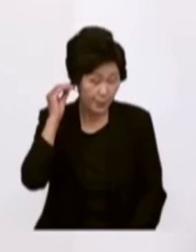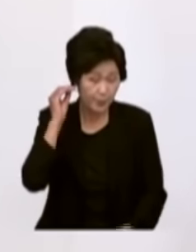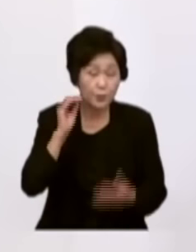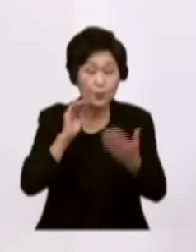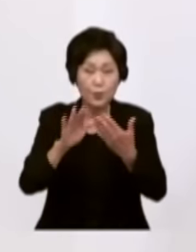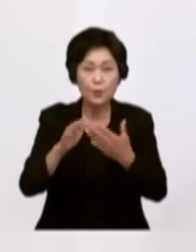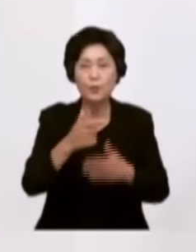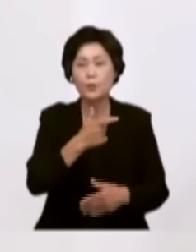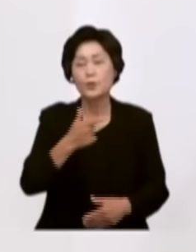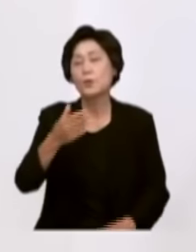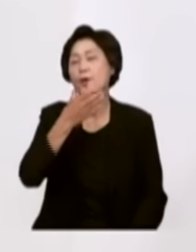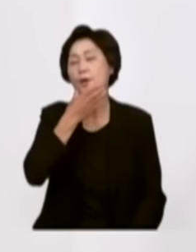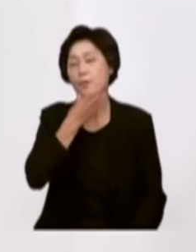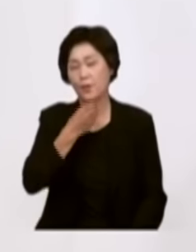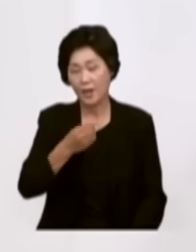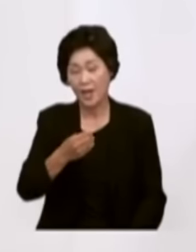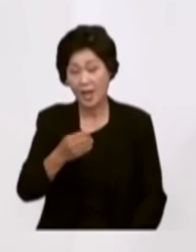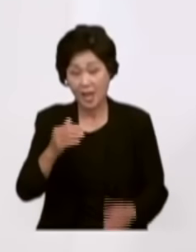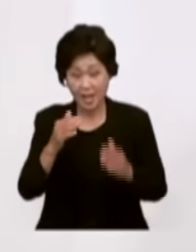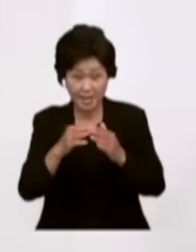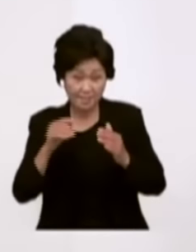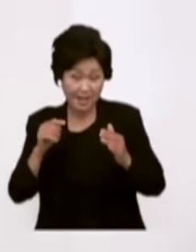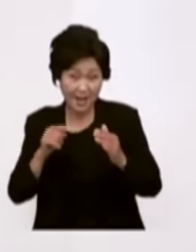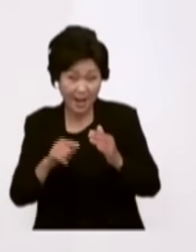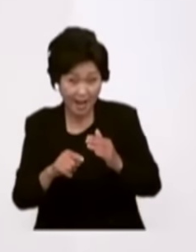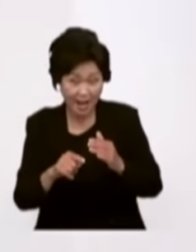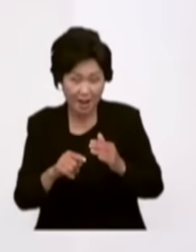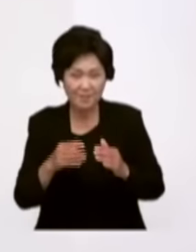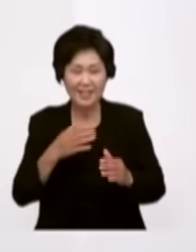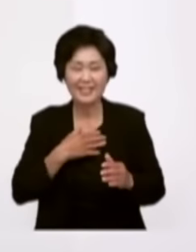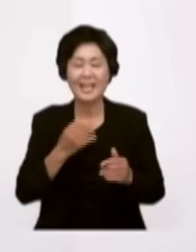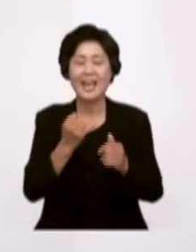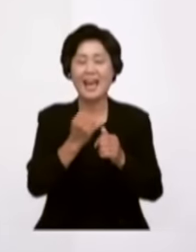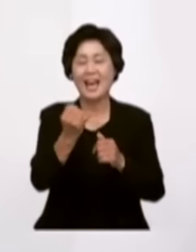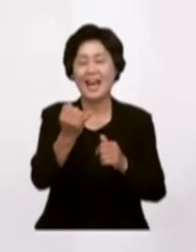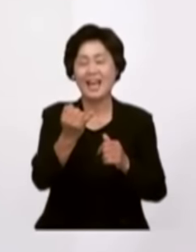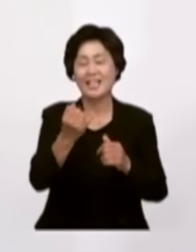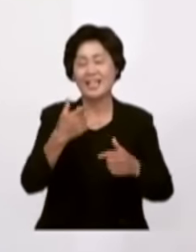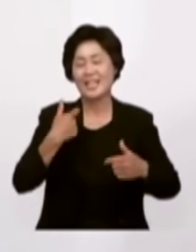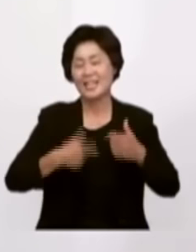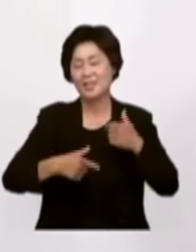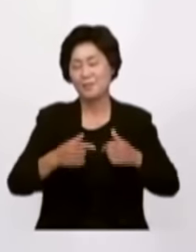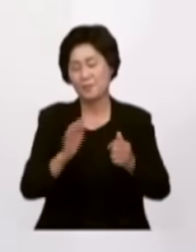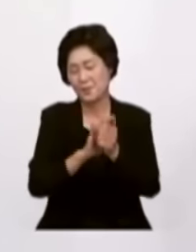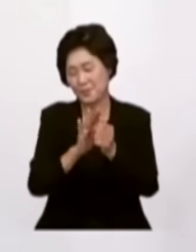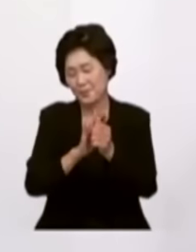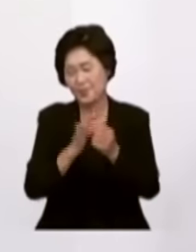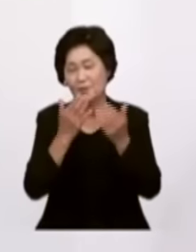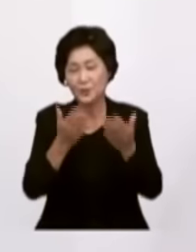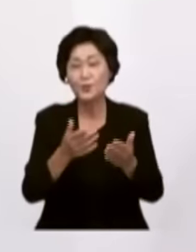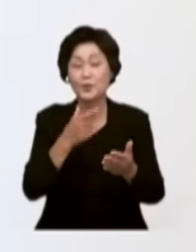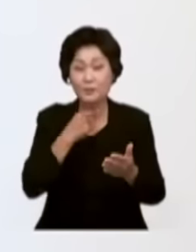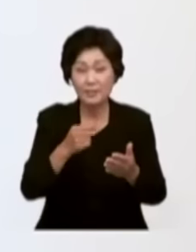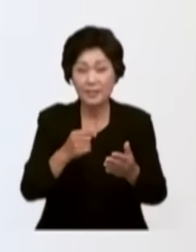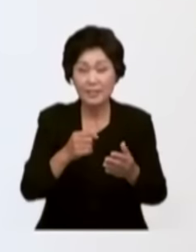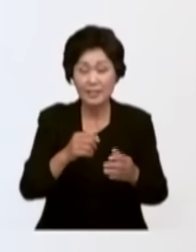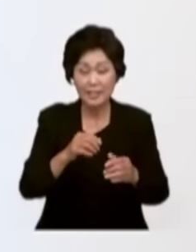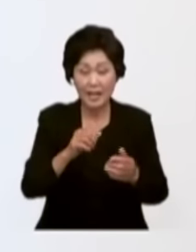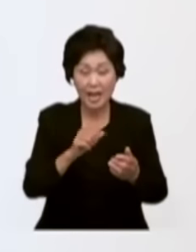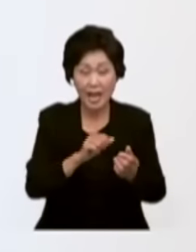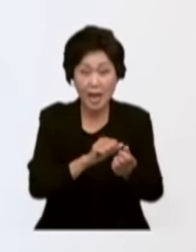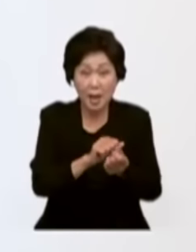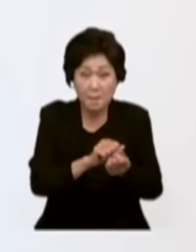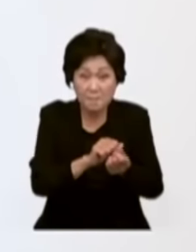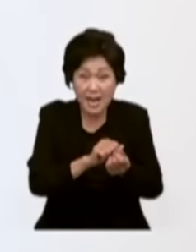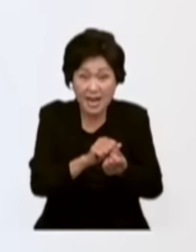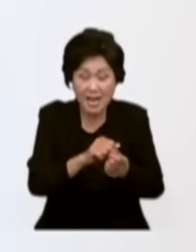행복하고 그 집에 들어오면은 어느 순간 이제 아내를 기쁘게 해 줘야 되겠다. 라는 생각이 아내가 빨래를 안 해 놓고 싸 놓은 거 있으면 제가 다